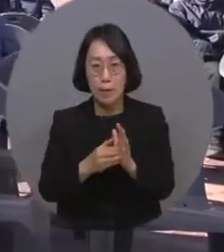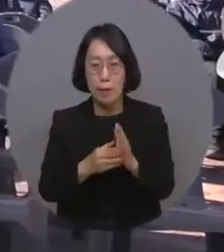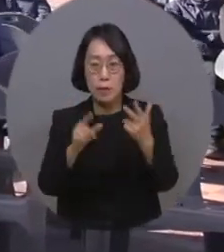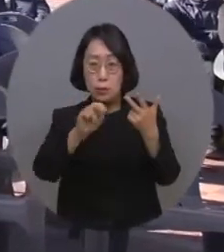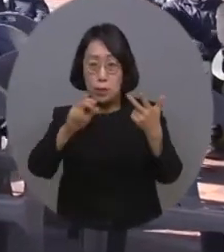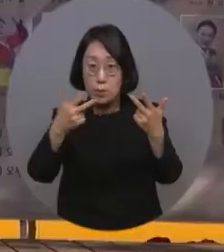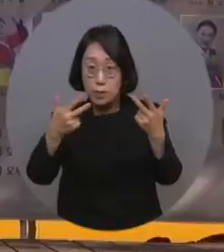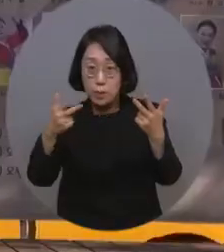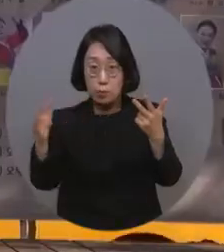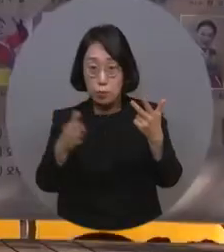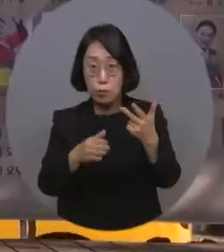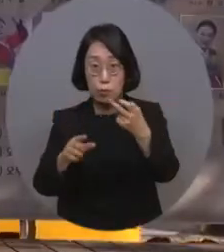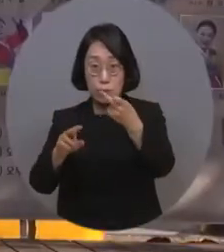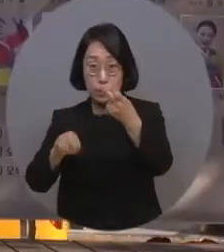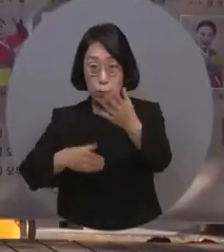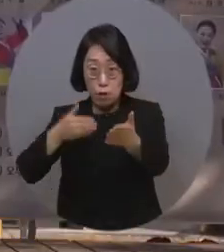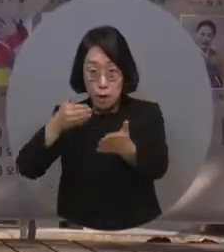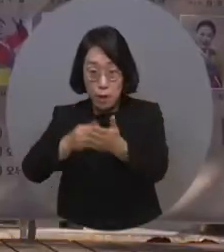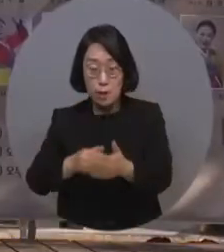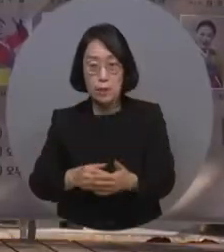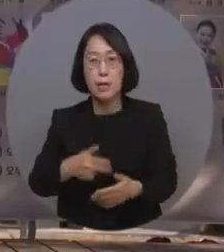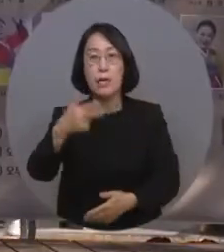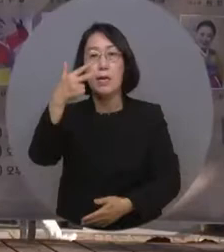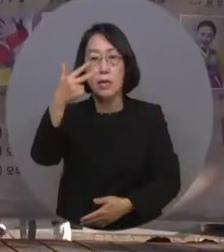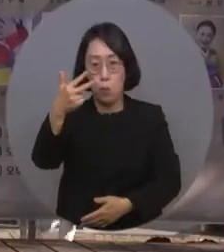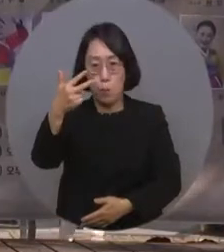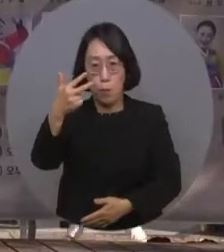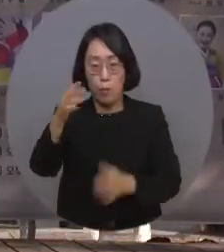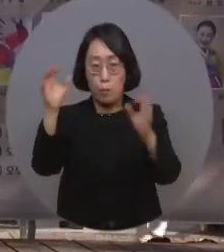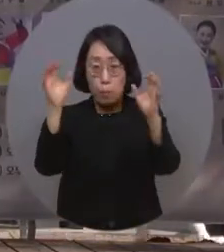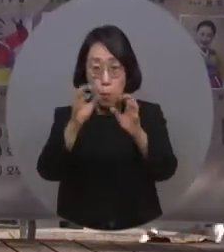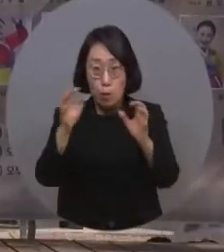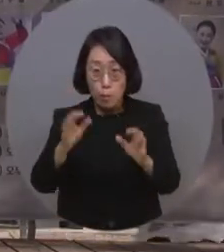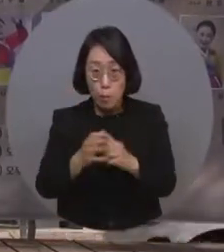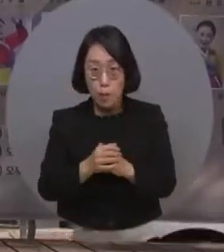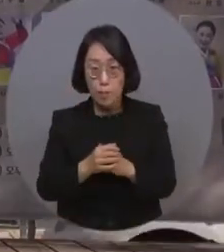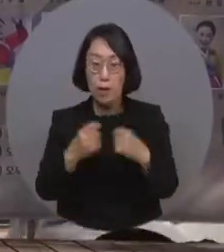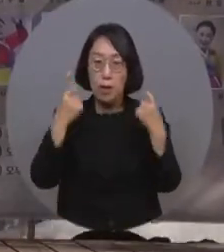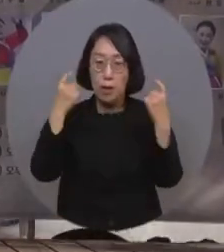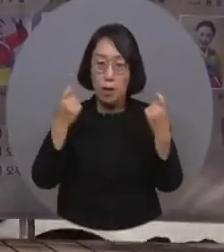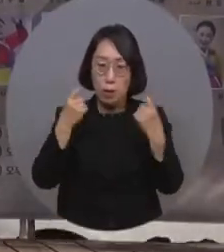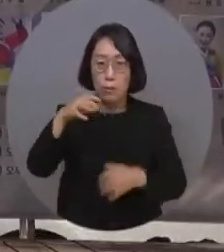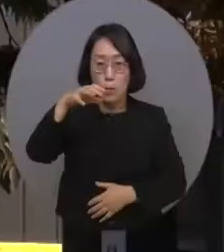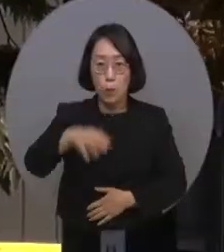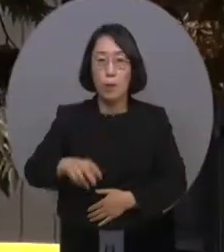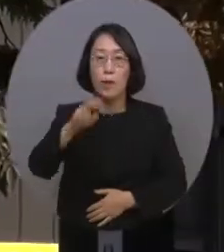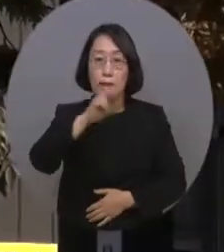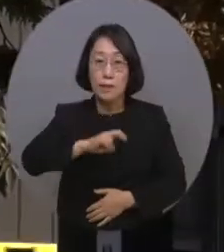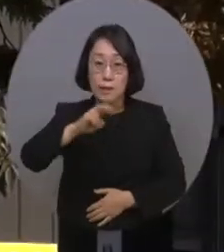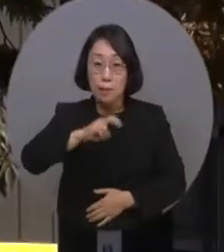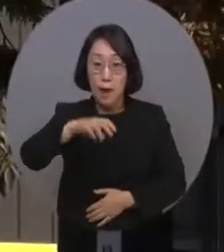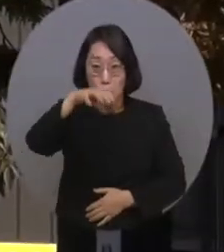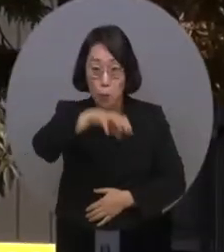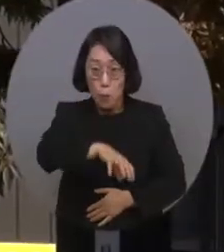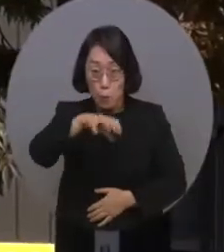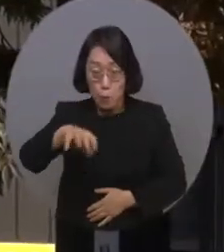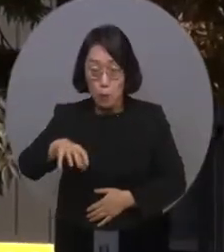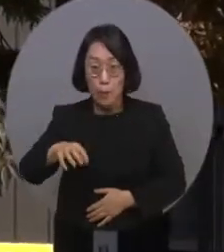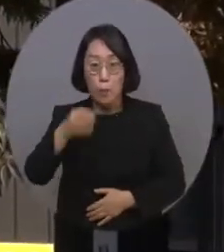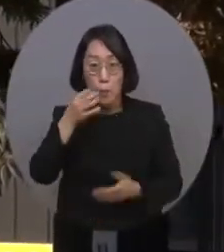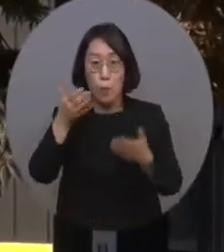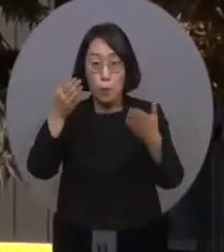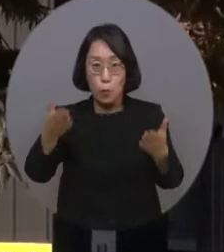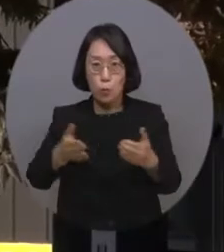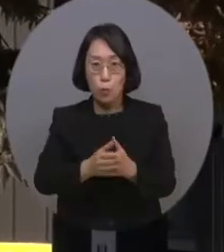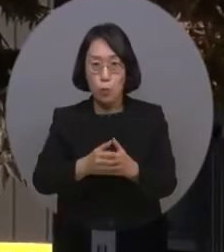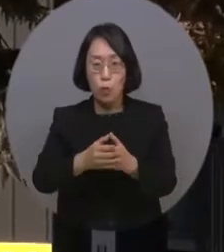12월 30일까지 총 7번의 행사를 여름 피서 관광지를 찾아 음악회를 개최하여 문화예술이 소외된